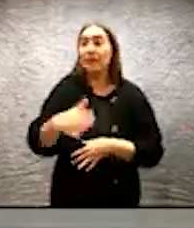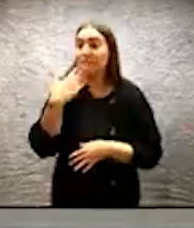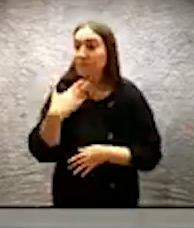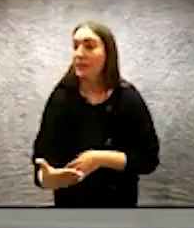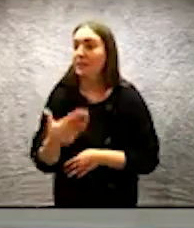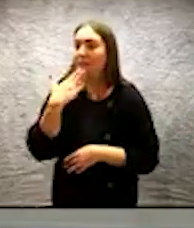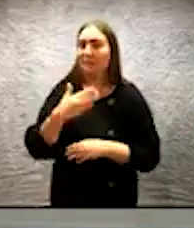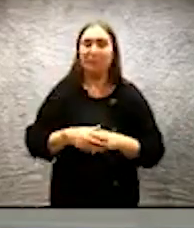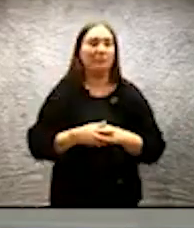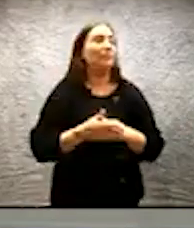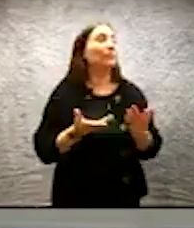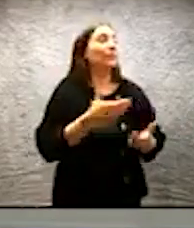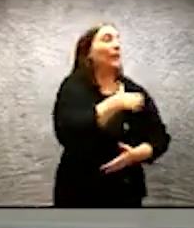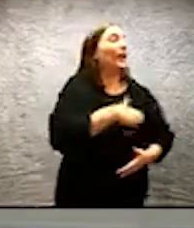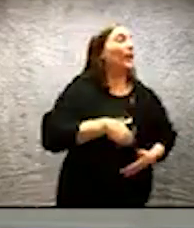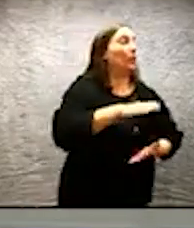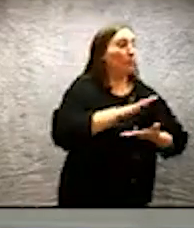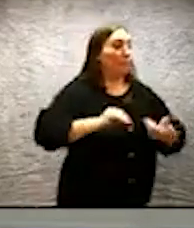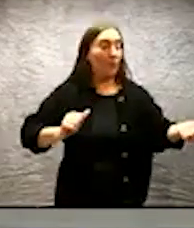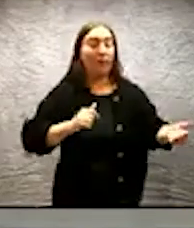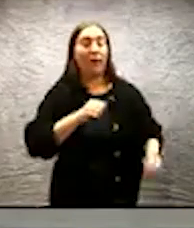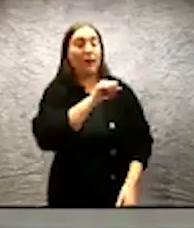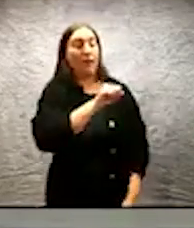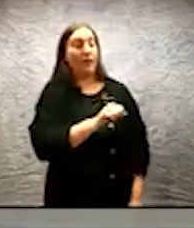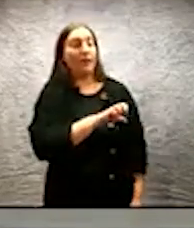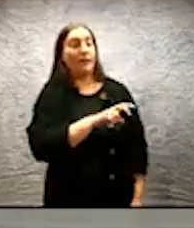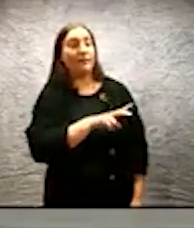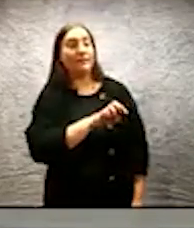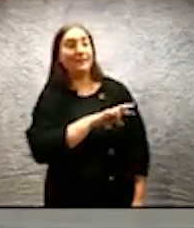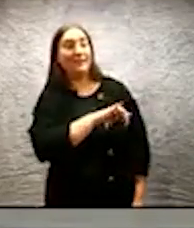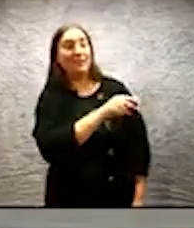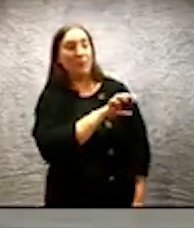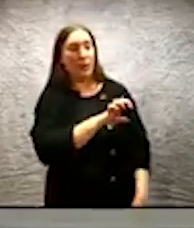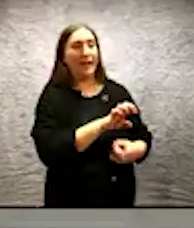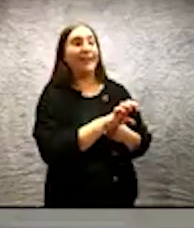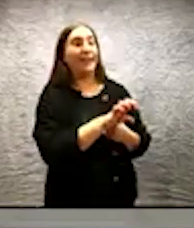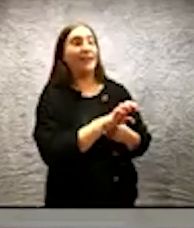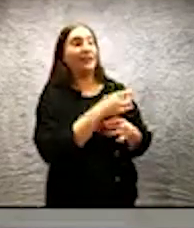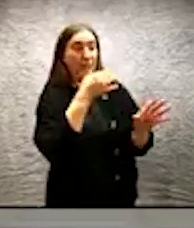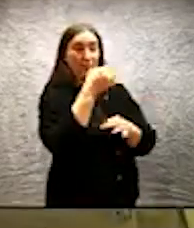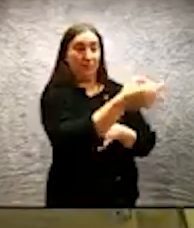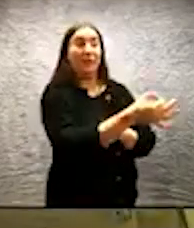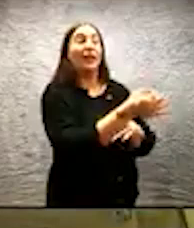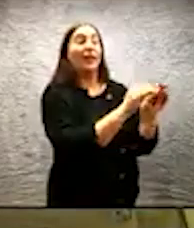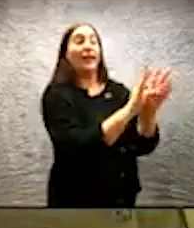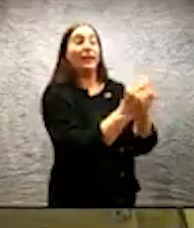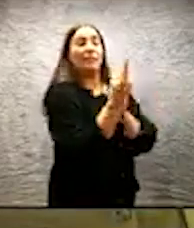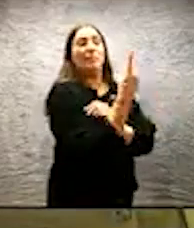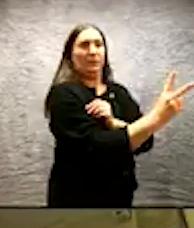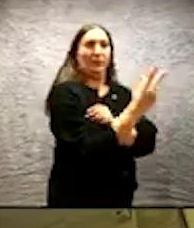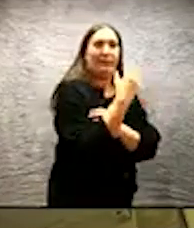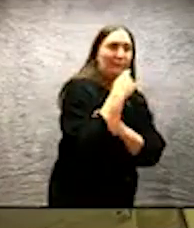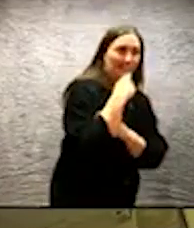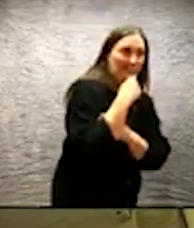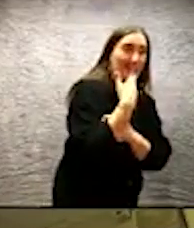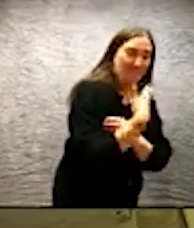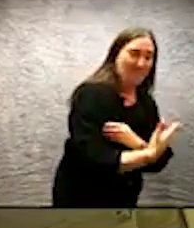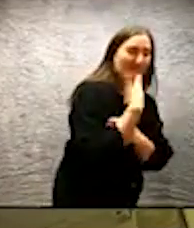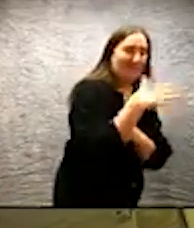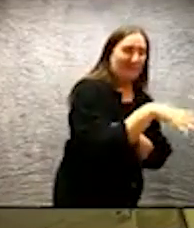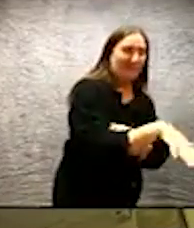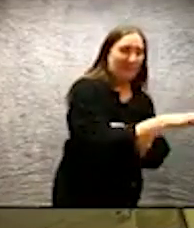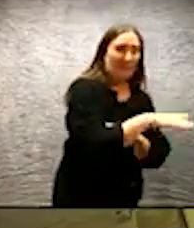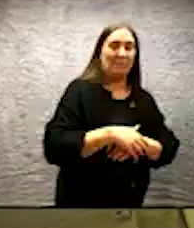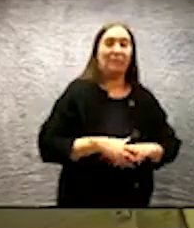élus. Séverine, merci de vous faire le relais auprès de vos équipes. Avant de céder la parole à Monsieur Snowart